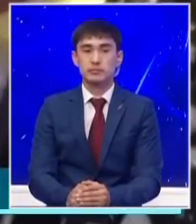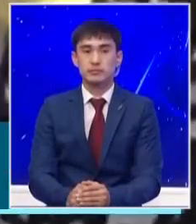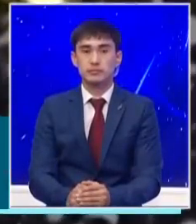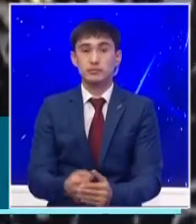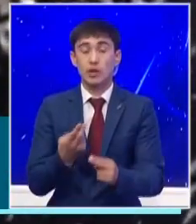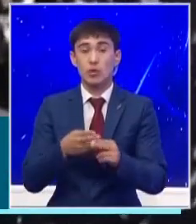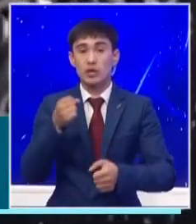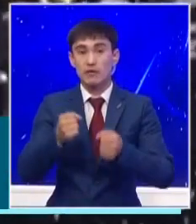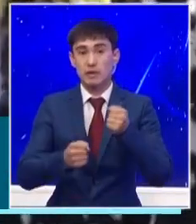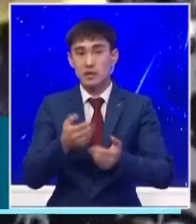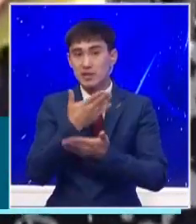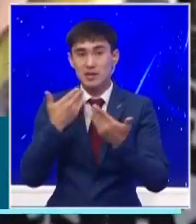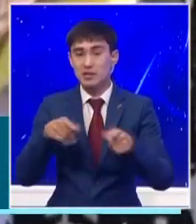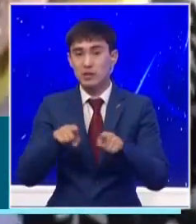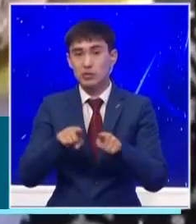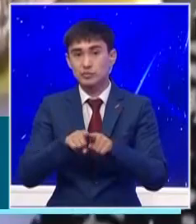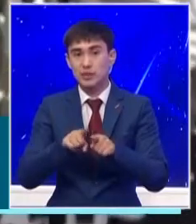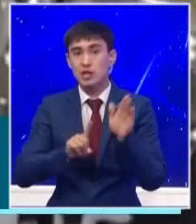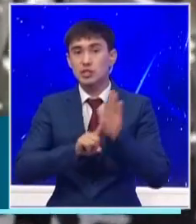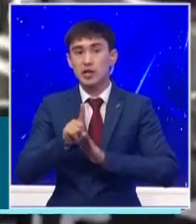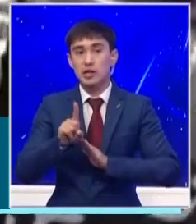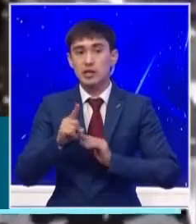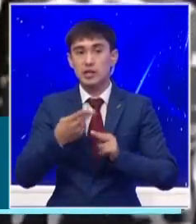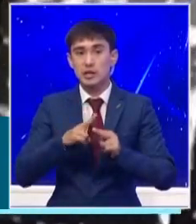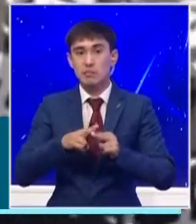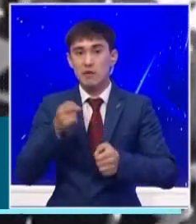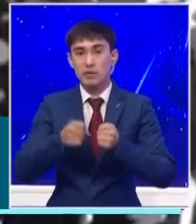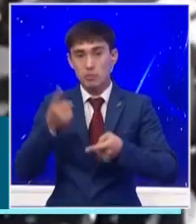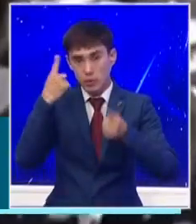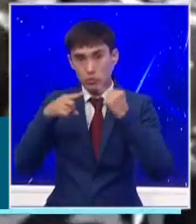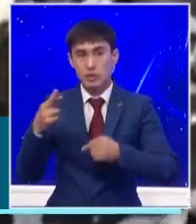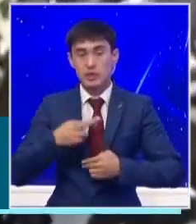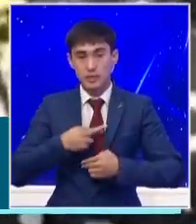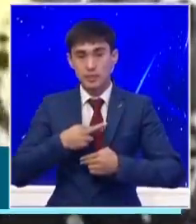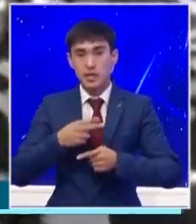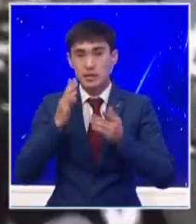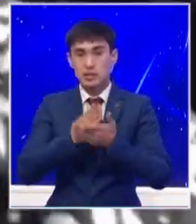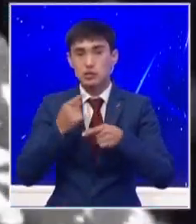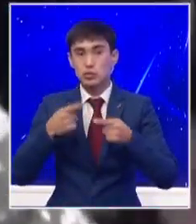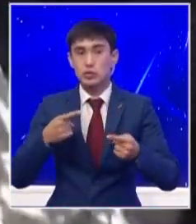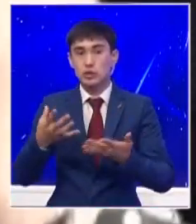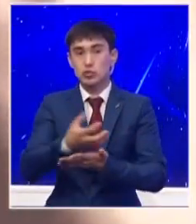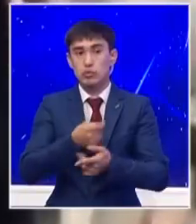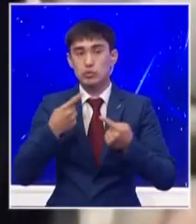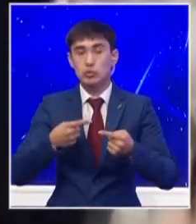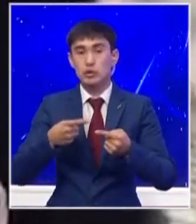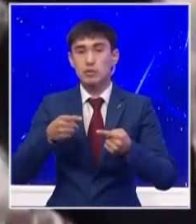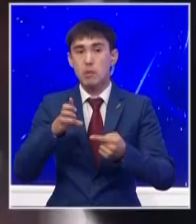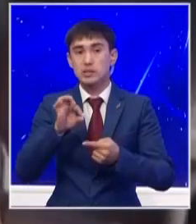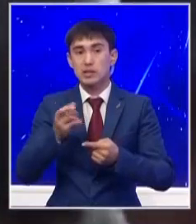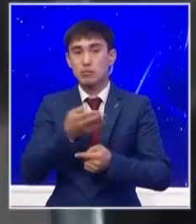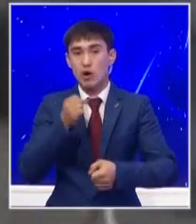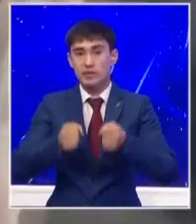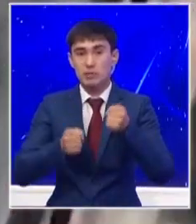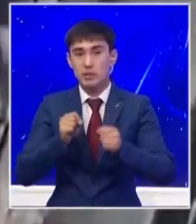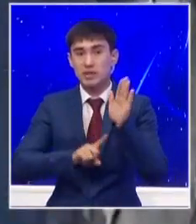У этого автомобиля нет аналога. Начиная с базы, этот автомобиль придумывал я. Есть другие, которые собраны на других базах. Но мой